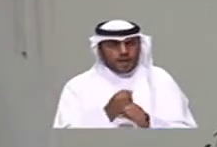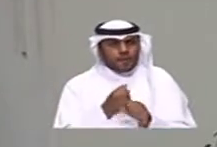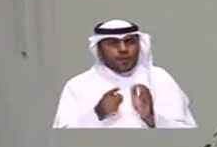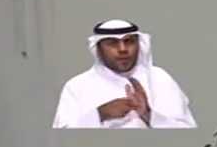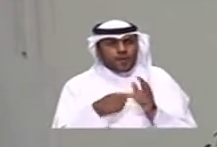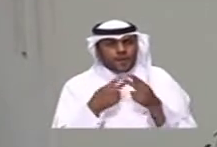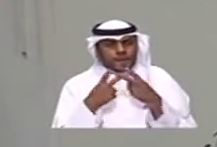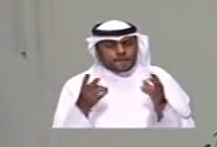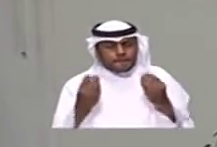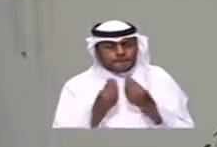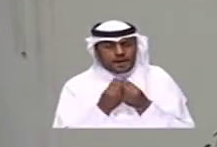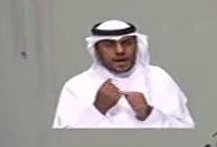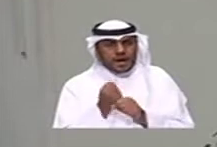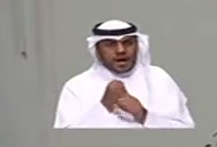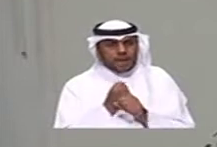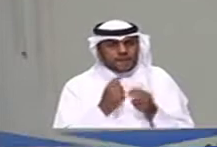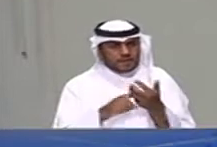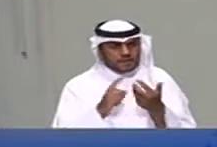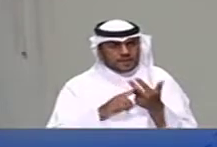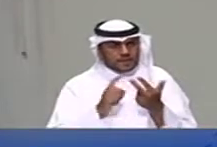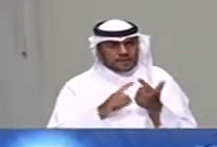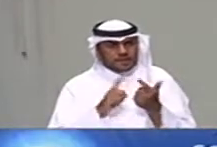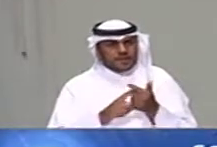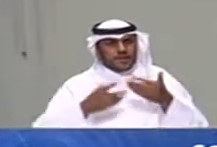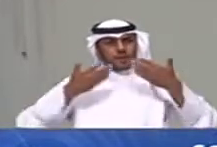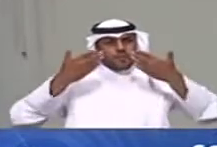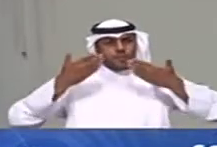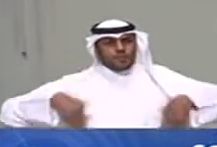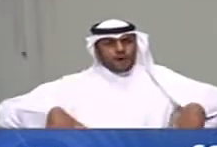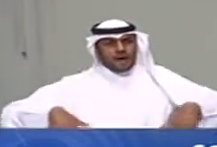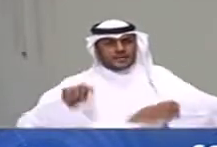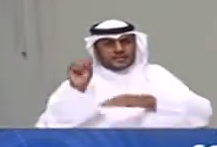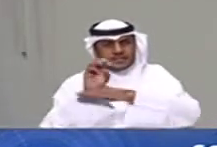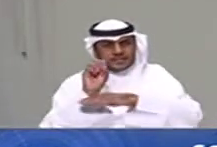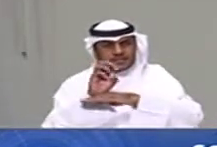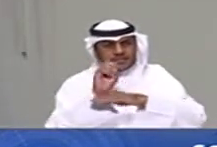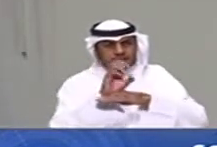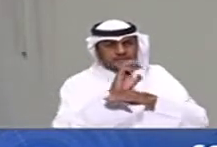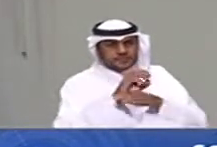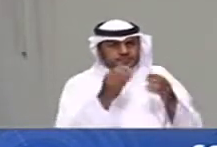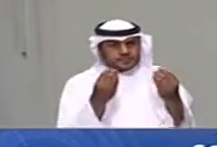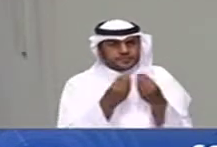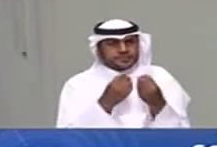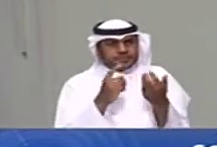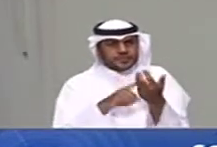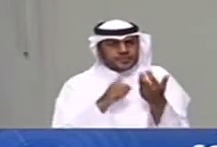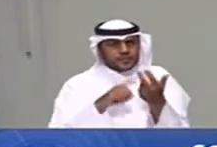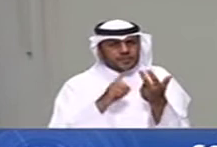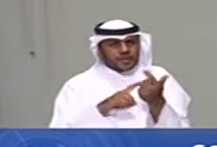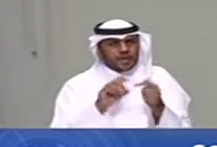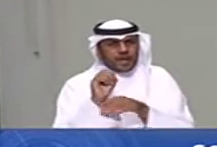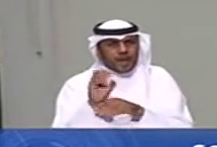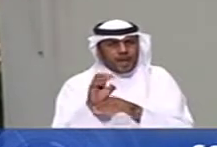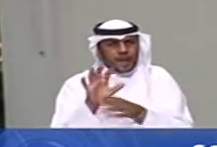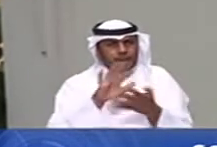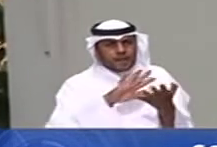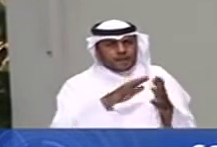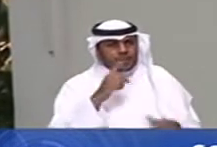المهني الخاص في مجال الإعاقة، تعليم الإعاقة، والحمد لله حطينا